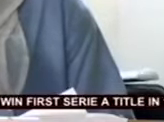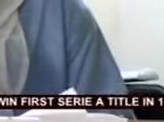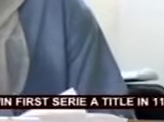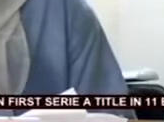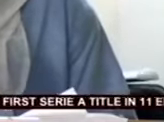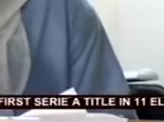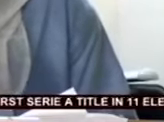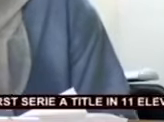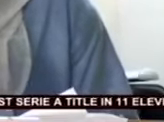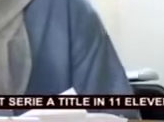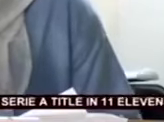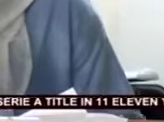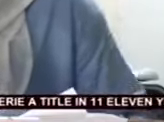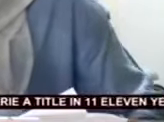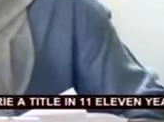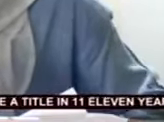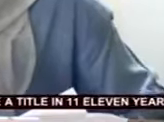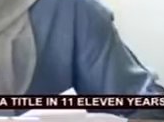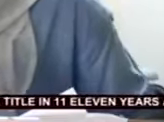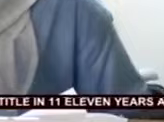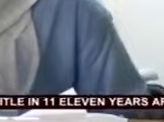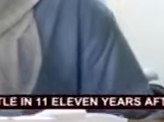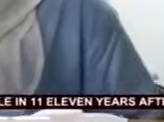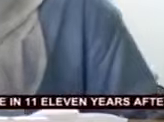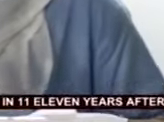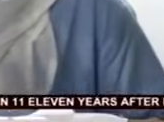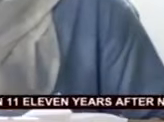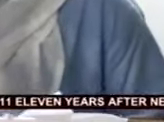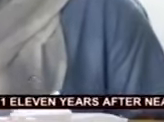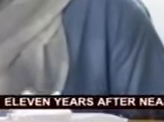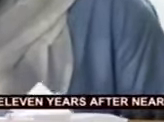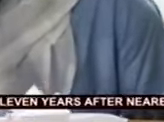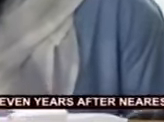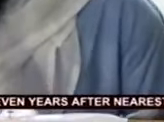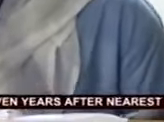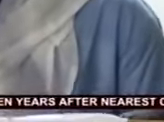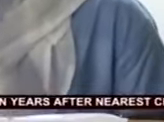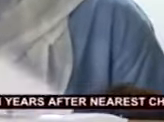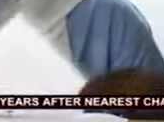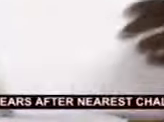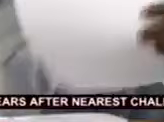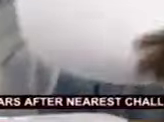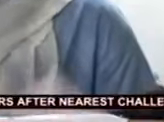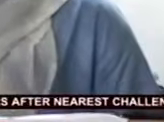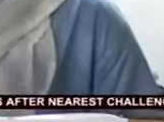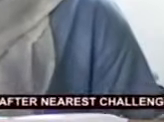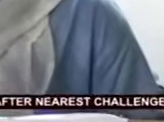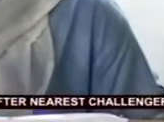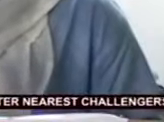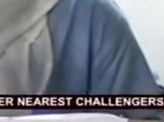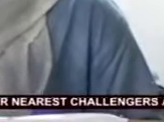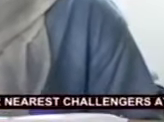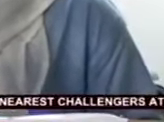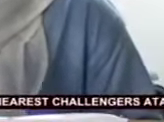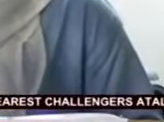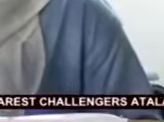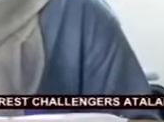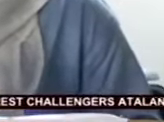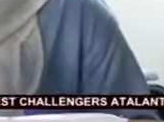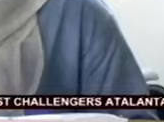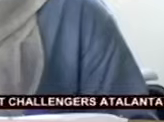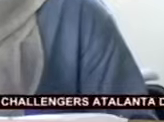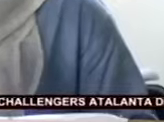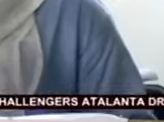konoto wolle nata wallahu markaz al fatih bukhari dar al arqam dar al sunnah anin muassat al